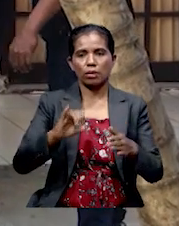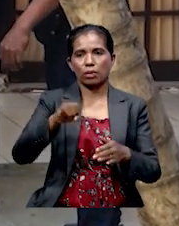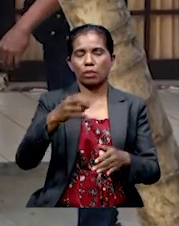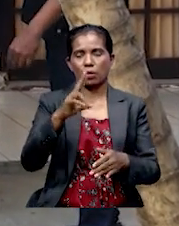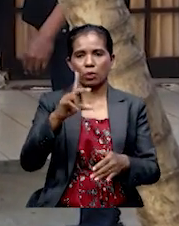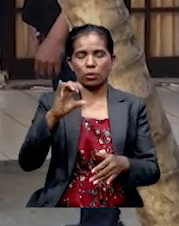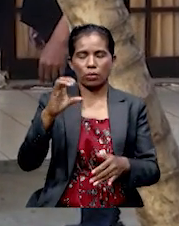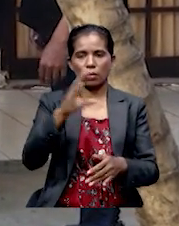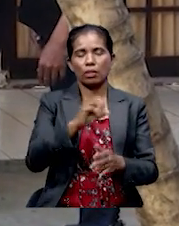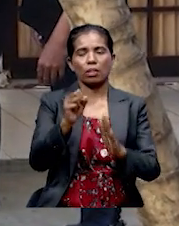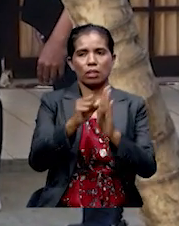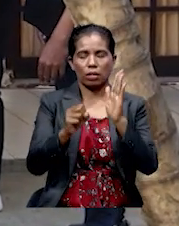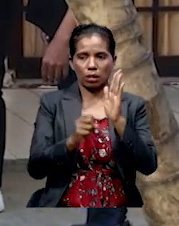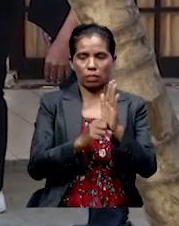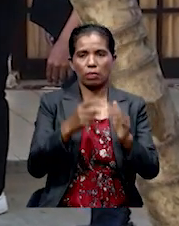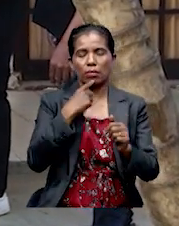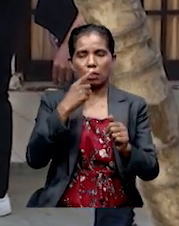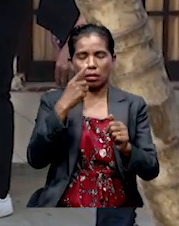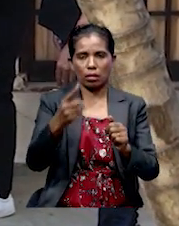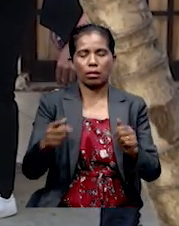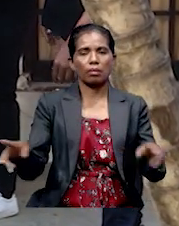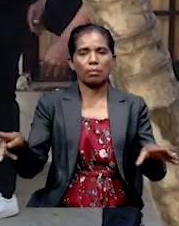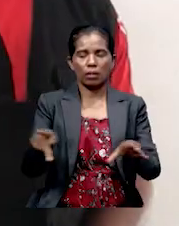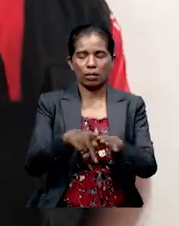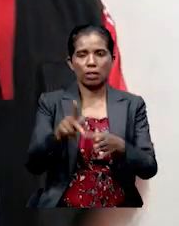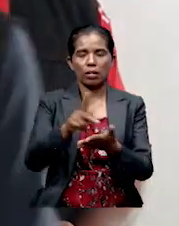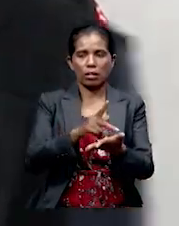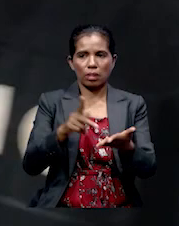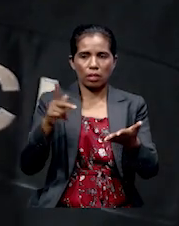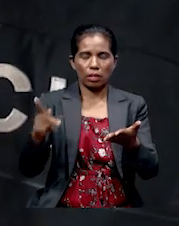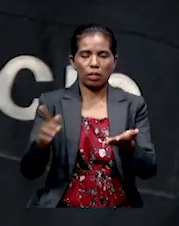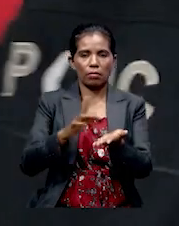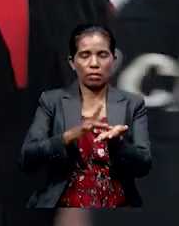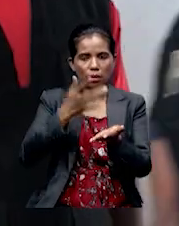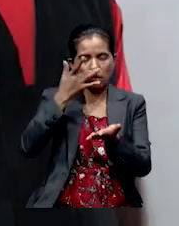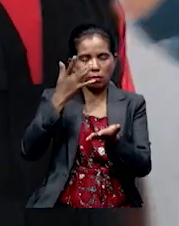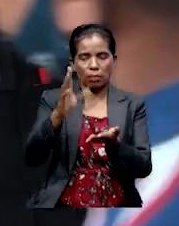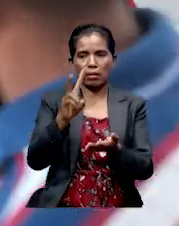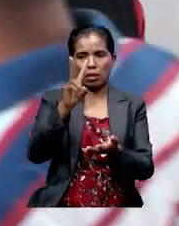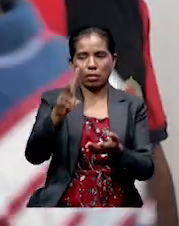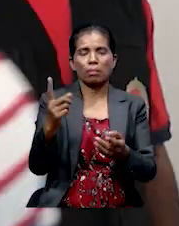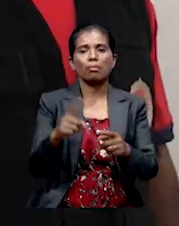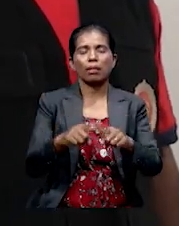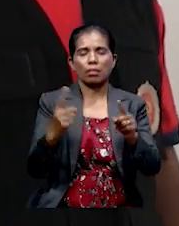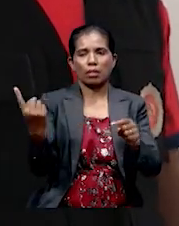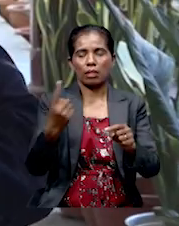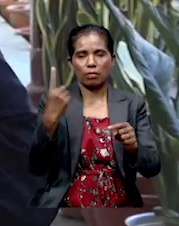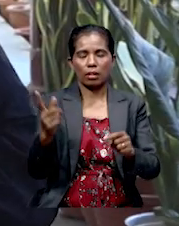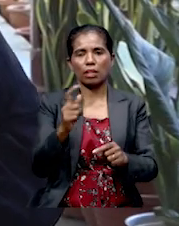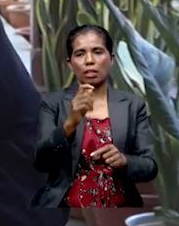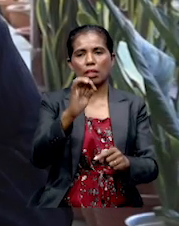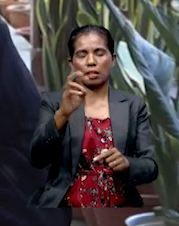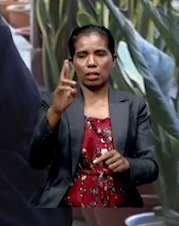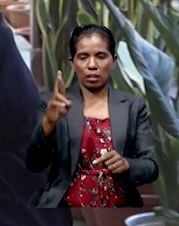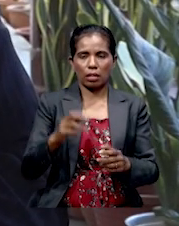discorda com o Estatuto Arguido Balung, nebe comete crime consumo ilícito droga badaruak, mas bem na fatin aplicatir.